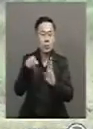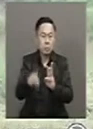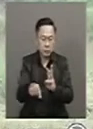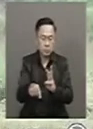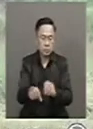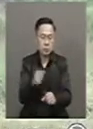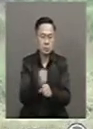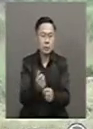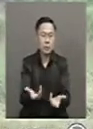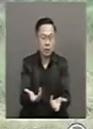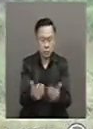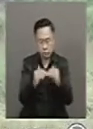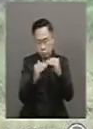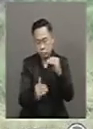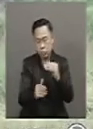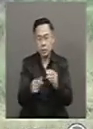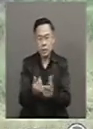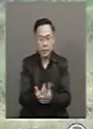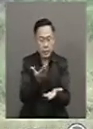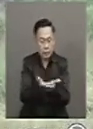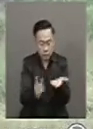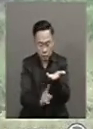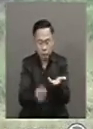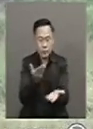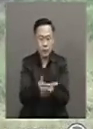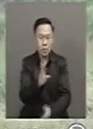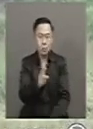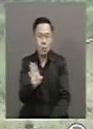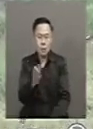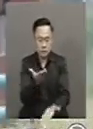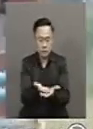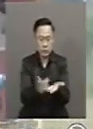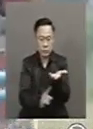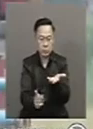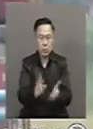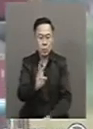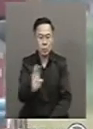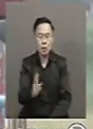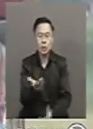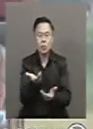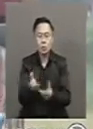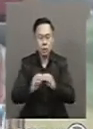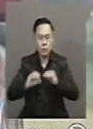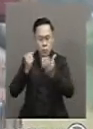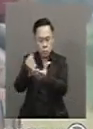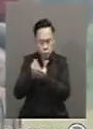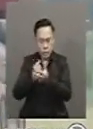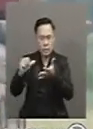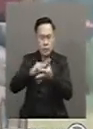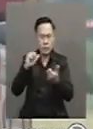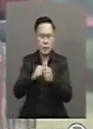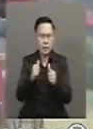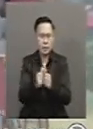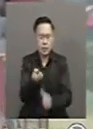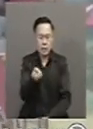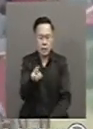6,000 บาทต่อ1ตันคิดเป็น1กิโลกรัมก็ได้แค่ประมาณสัก6บาทนะครับก็อยากจะฝากให้รัฐบาลเนี่ยเข้ามาช่วยเหลือปัญหาตัวของข้าวเ